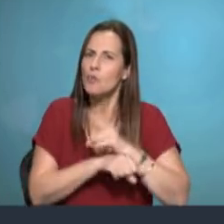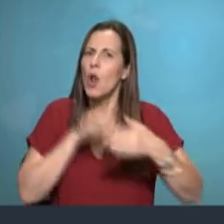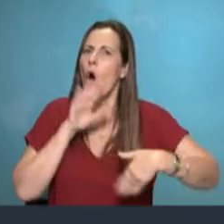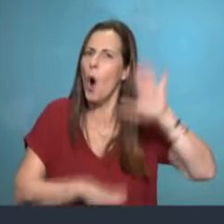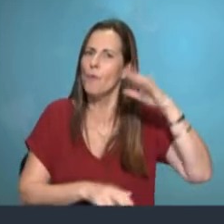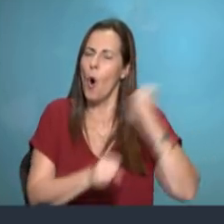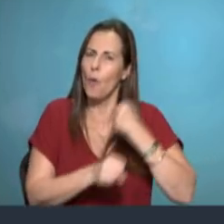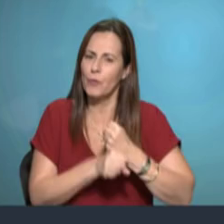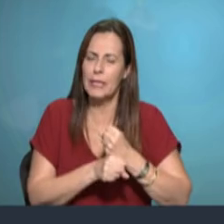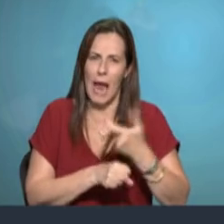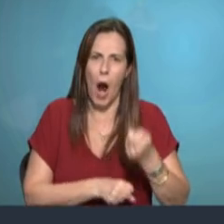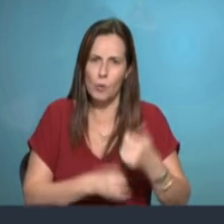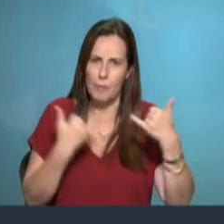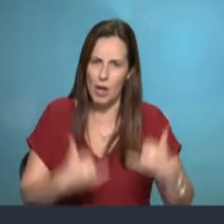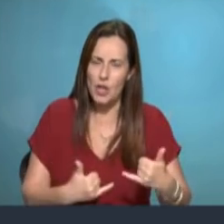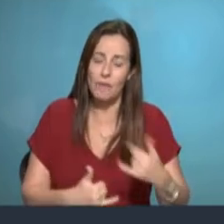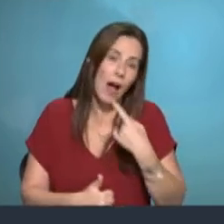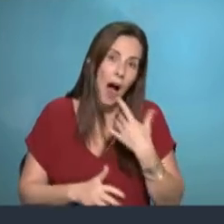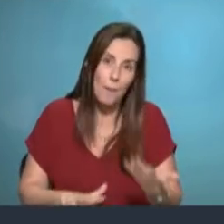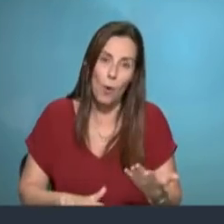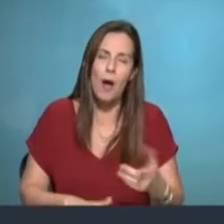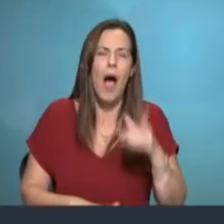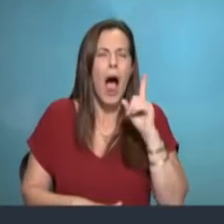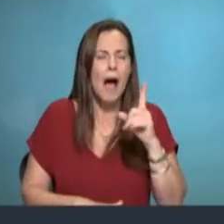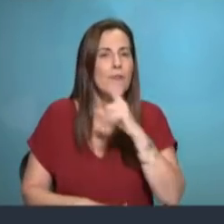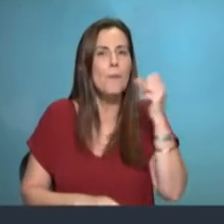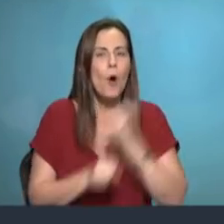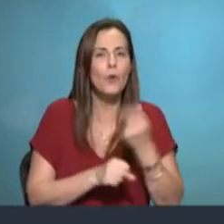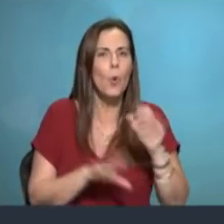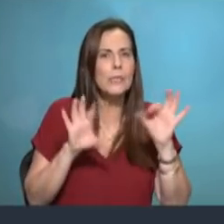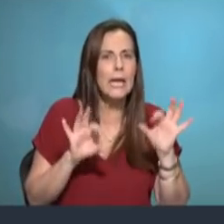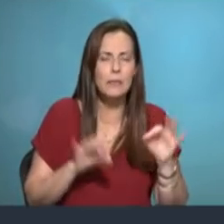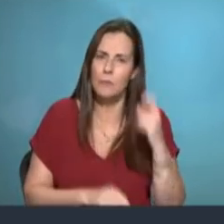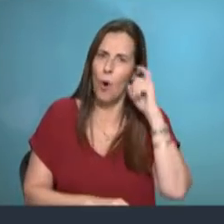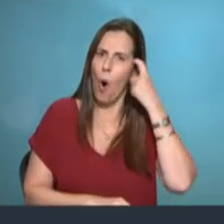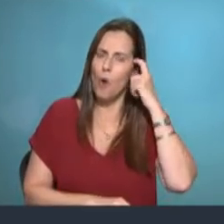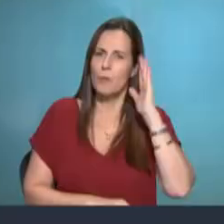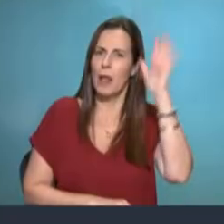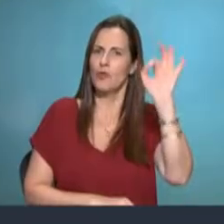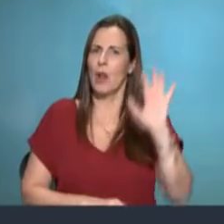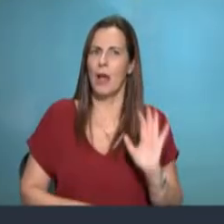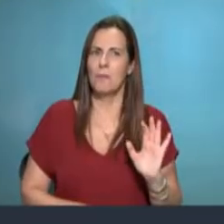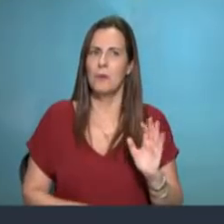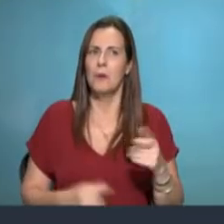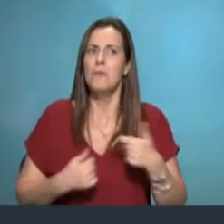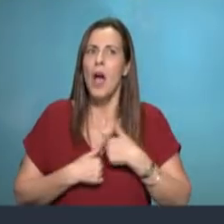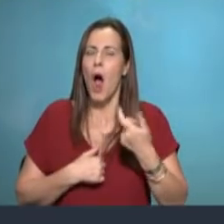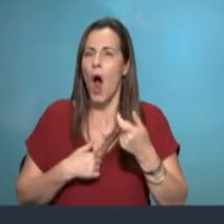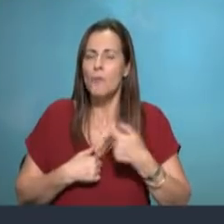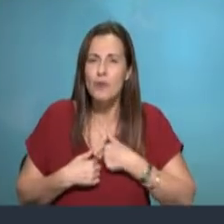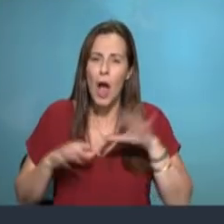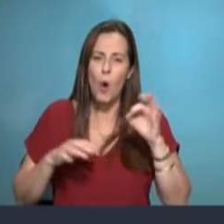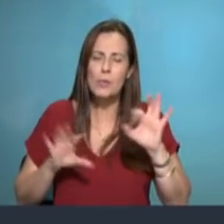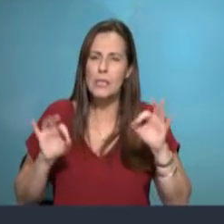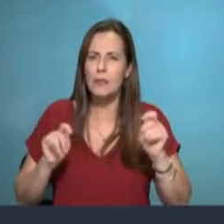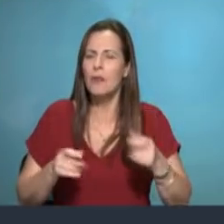עובדי הערוצים הנוכחיים, אמרו, אבל 100 עובדי ערוץ 10 חוששים לגורלם. מבחינתנו ערוץ 10 נסגר וכל